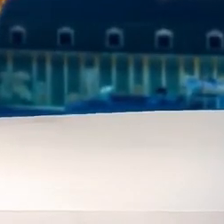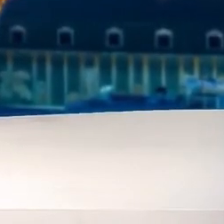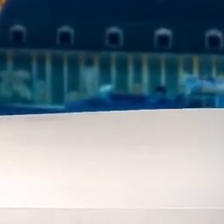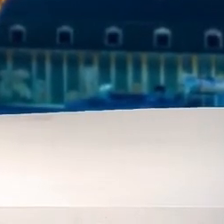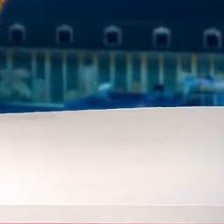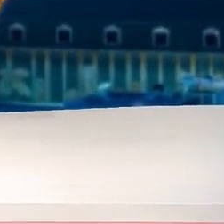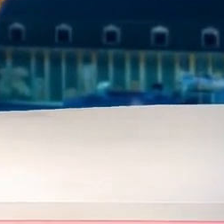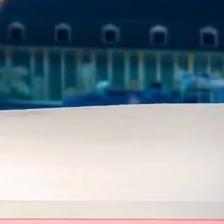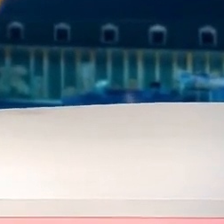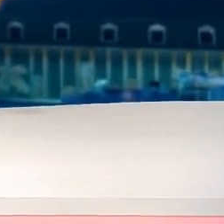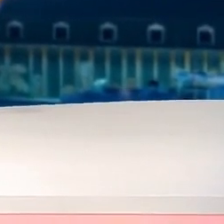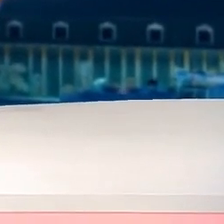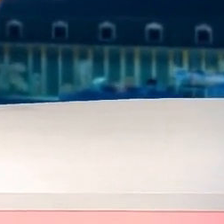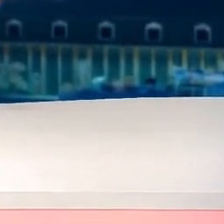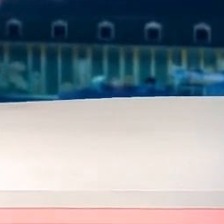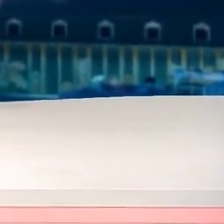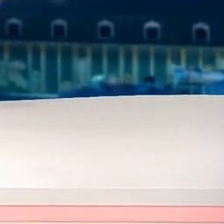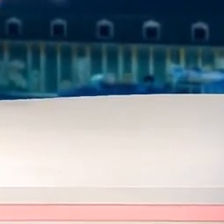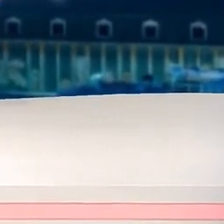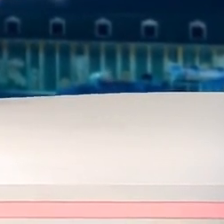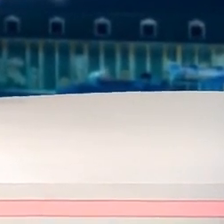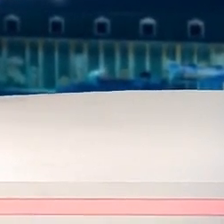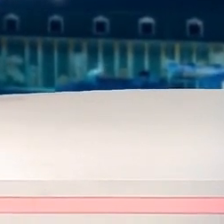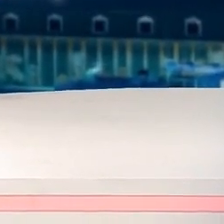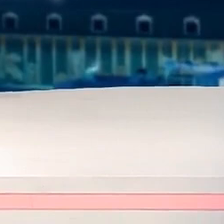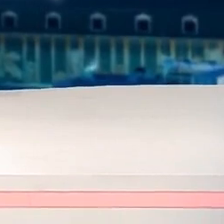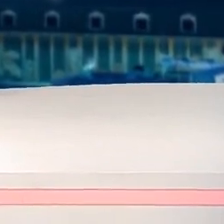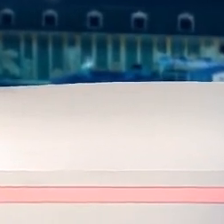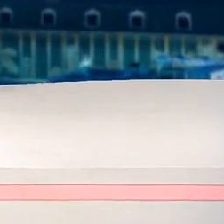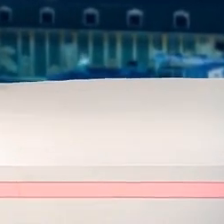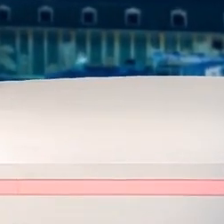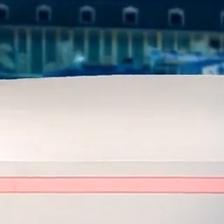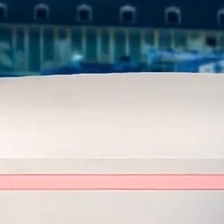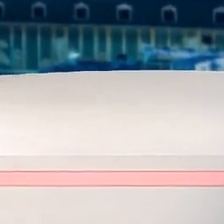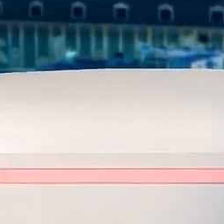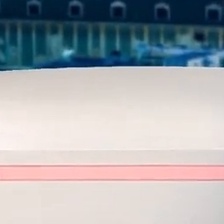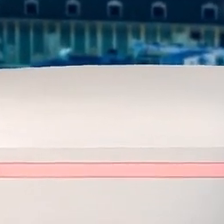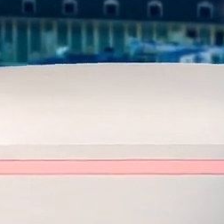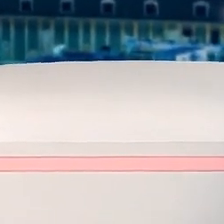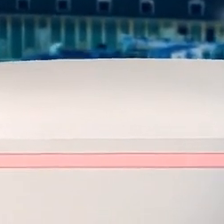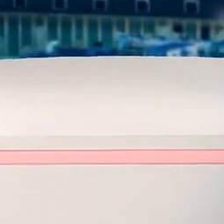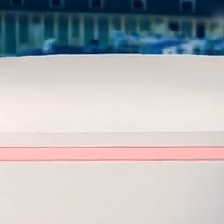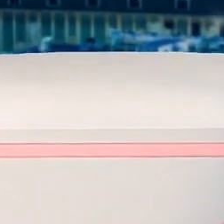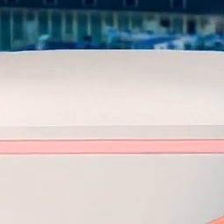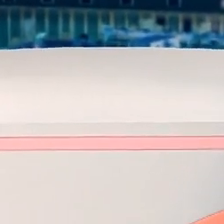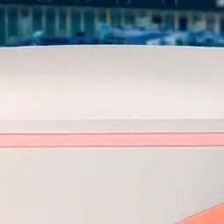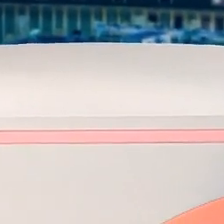Georgia, mulțumim pentru aceste informații. Doamnelor și domnilor, jurnalul se încheie aici. Vă doresc o noapte liniștită, aveți grijă de voi!